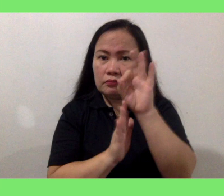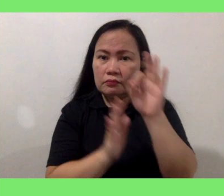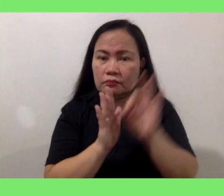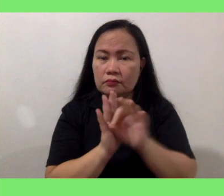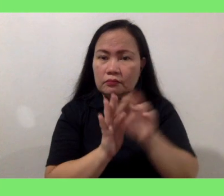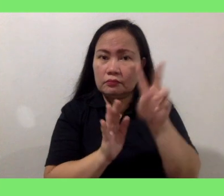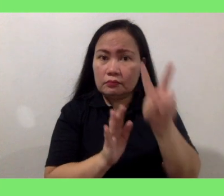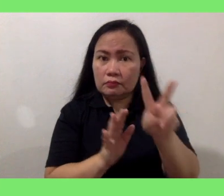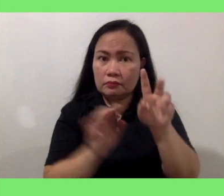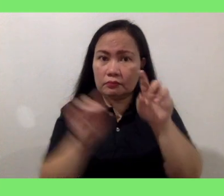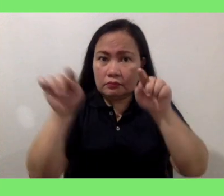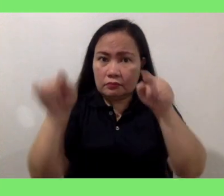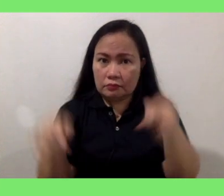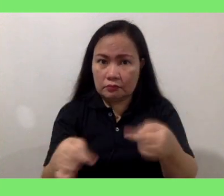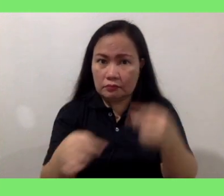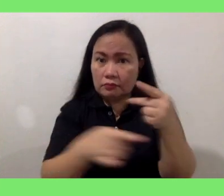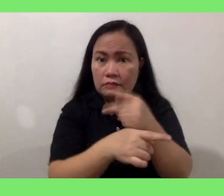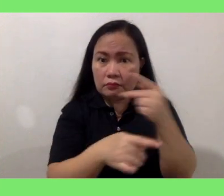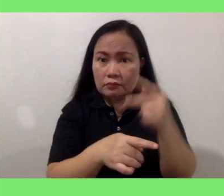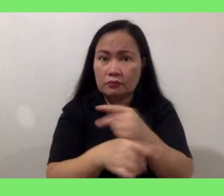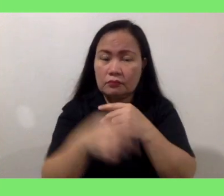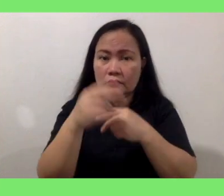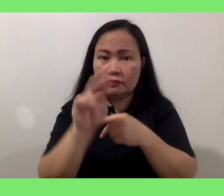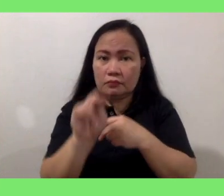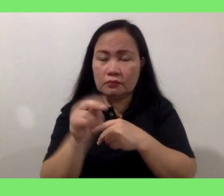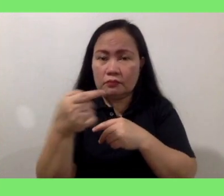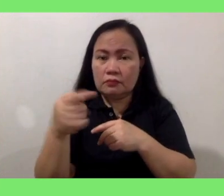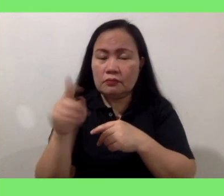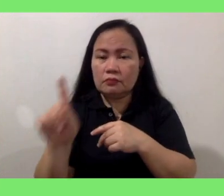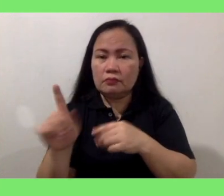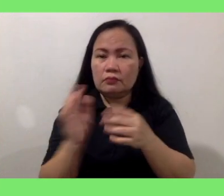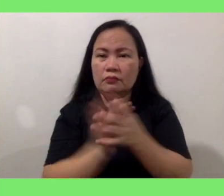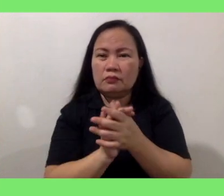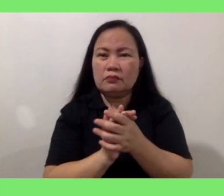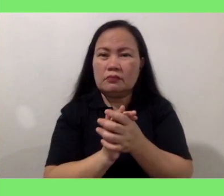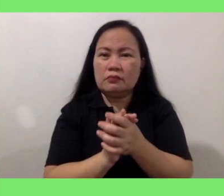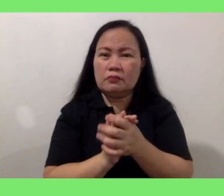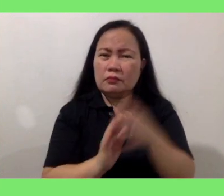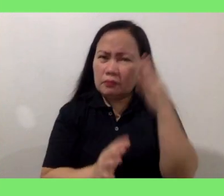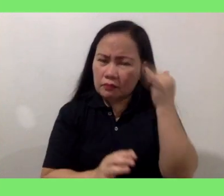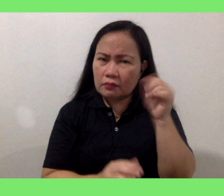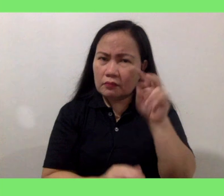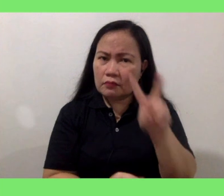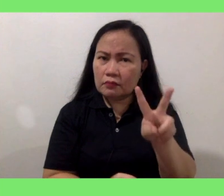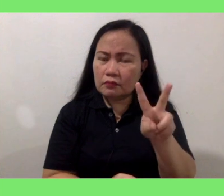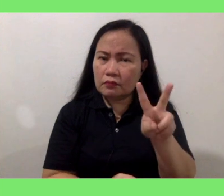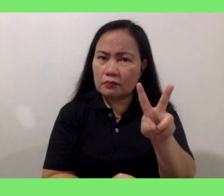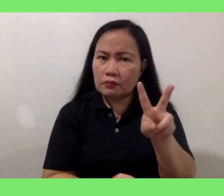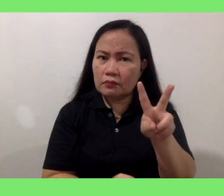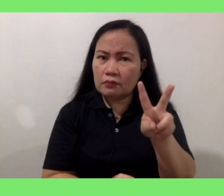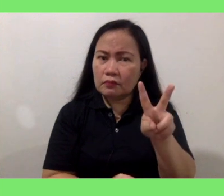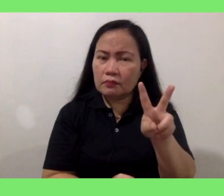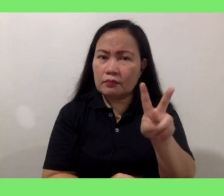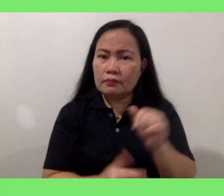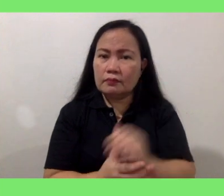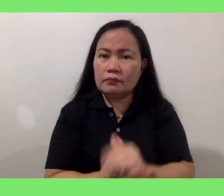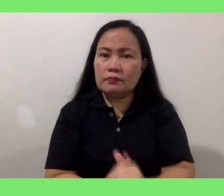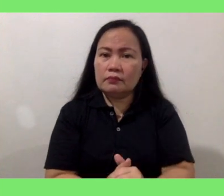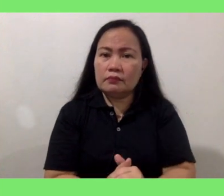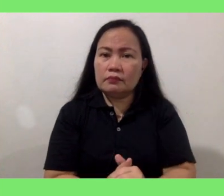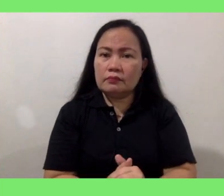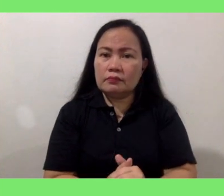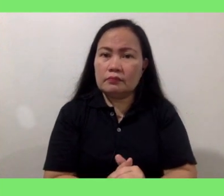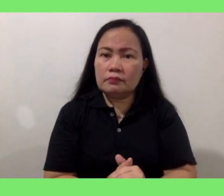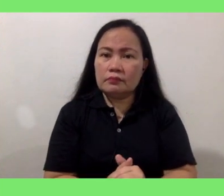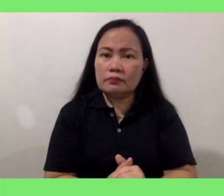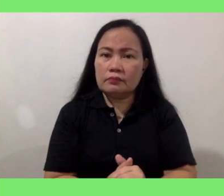of this formula, 2 times the quantity of n minus 1. Now, tatandaan, bakit tayo nagkaroon ng 2?